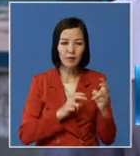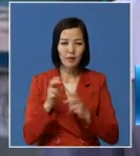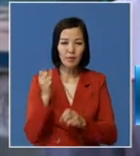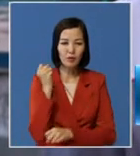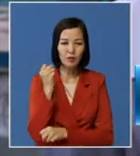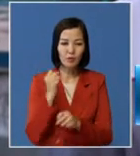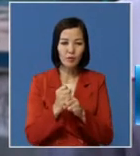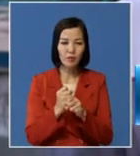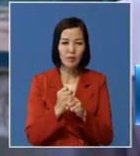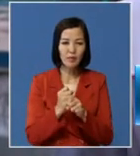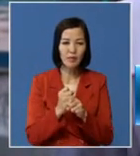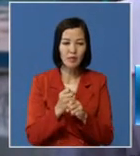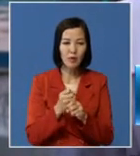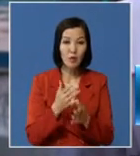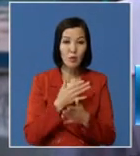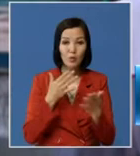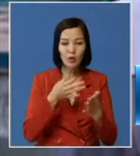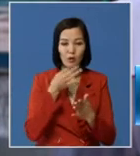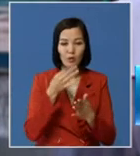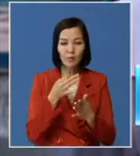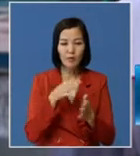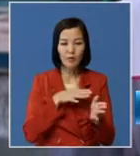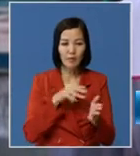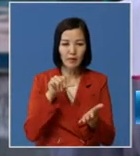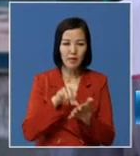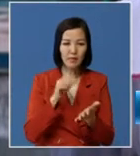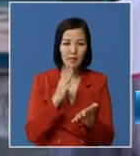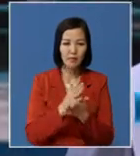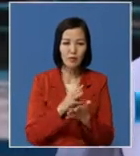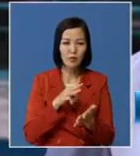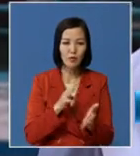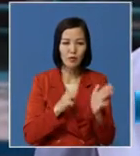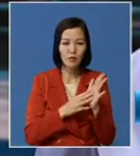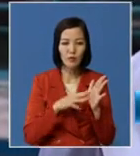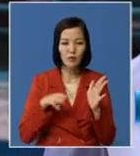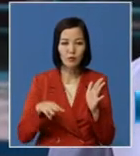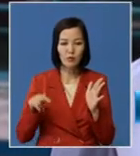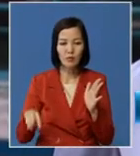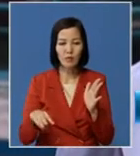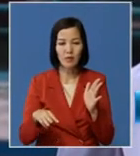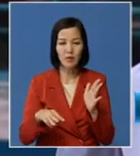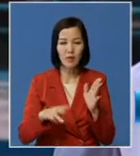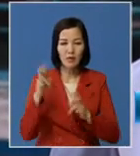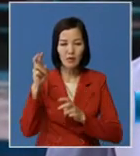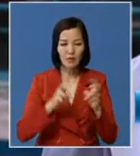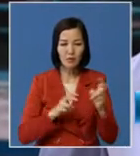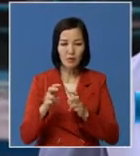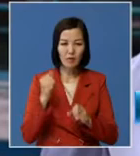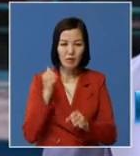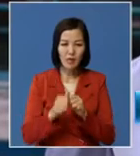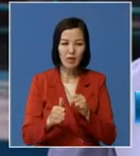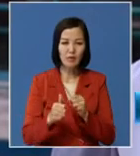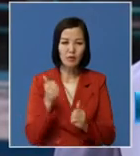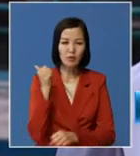жұмысшылар жауапкершілікпен түсінеді деп ойлаймын. Енді осы 9-шы маусымда осы мекеменің әр азаматы